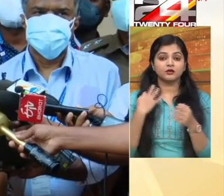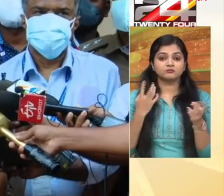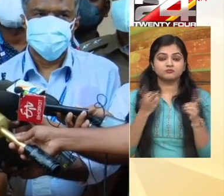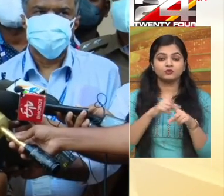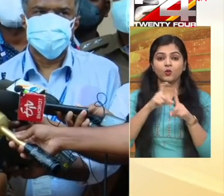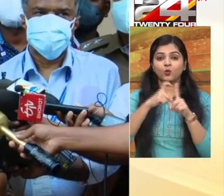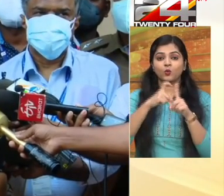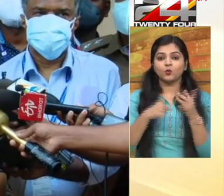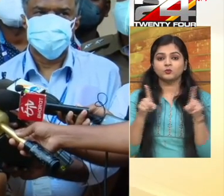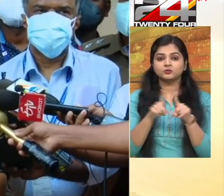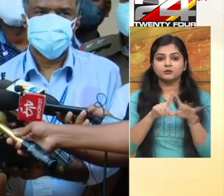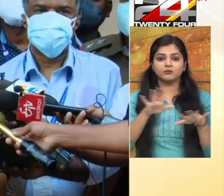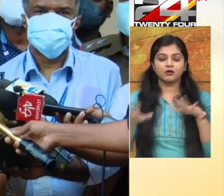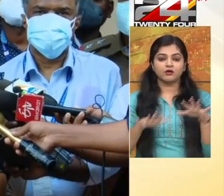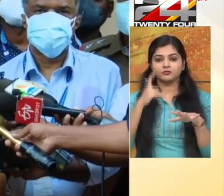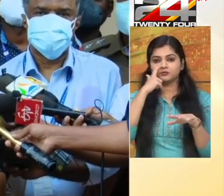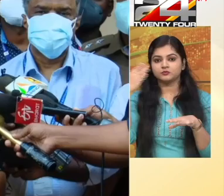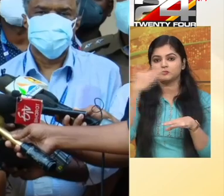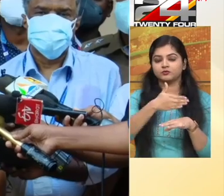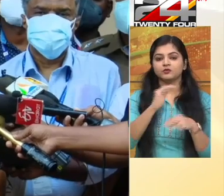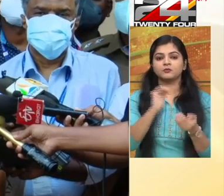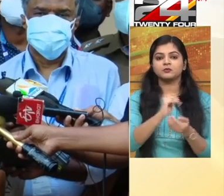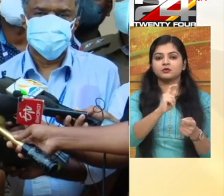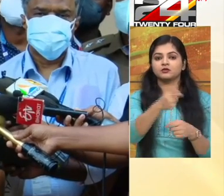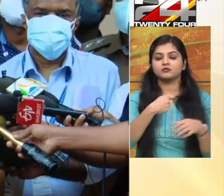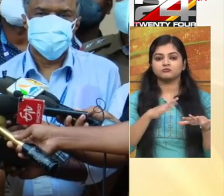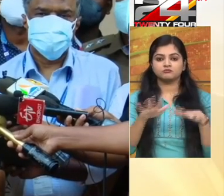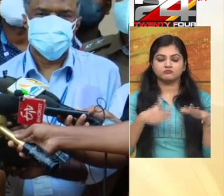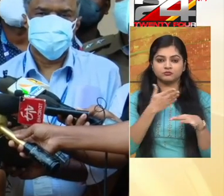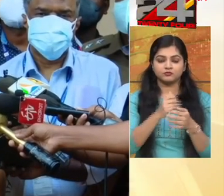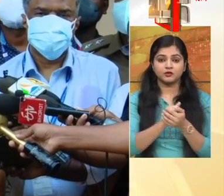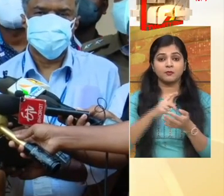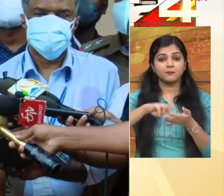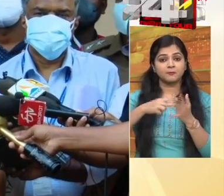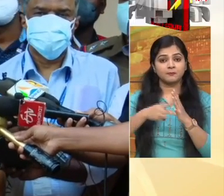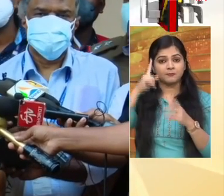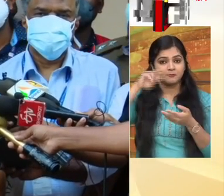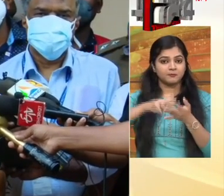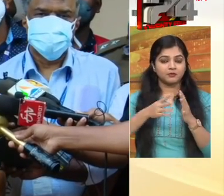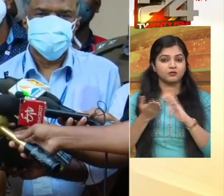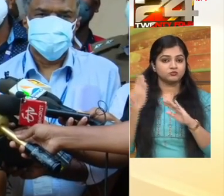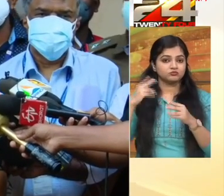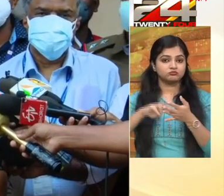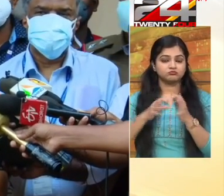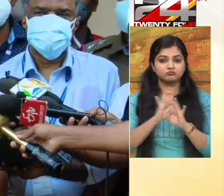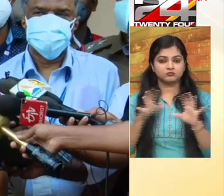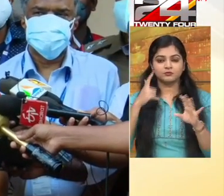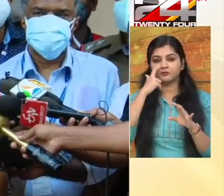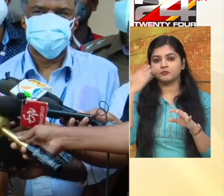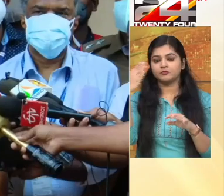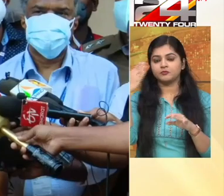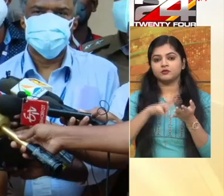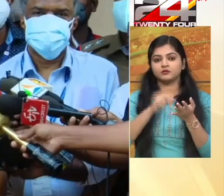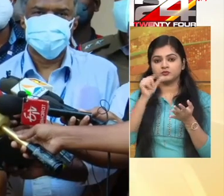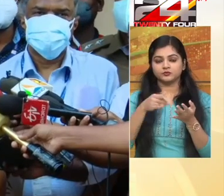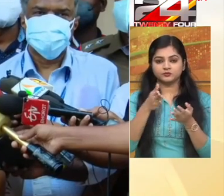പ്രതീതി സൃഷ്ടിച്ചുകൊണ്ടാണ് ഈ കുഞ്ഞിനെ തട്ടിയെടുക്കാൻ ശ്രമിച്ചിരിക്കുന്നത്. അപ്പം വളരെ പ്ലാൻഡ് ആയിട്ടുള്ള, അപ്പോൾ പോലീസ് പറഞ്ഞതിൽ നിന്ന് മനസ്സിലാകുന്നത് അവർ